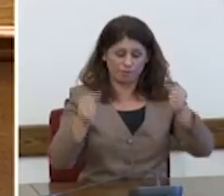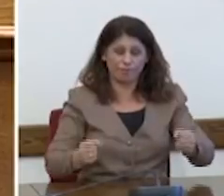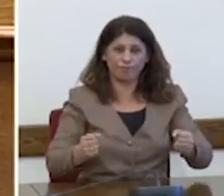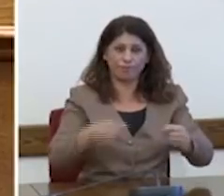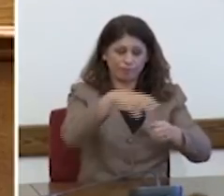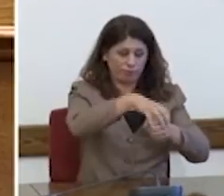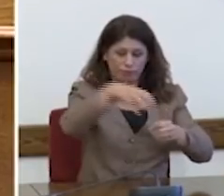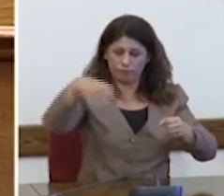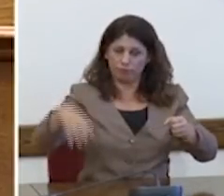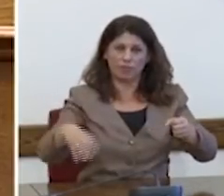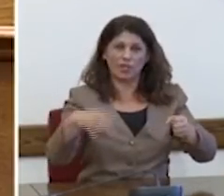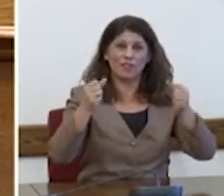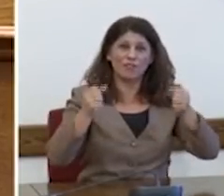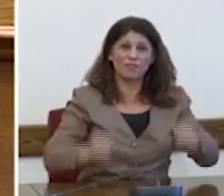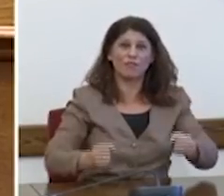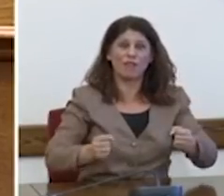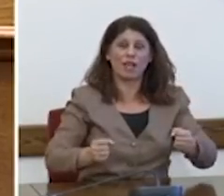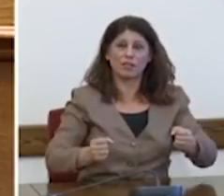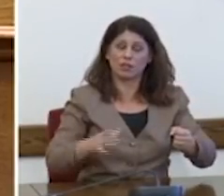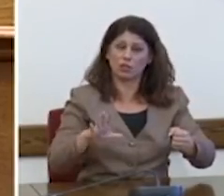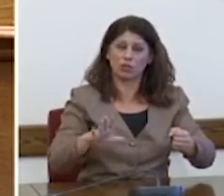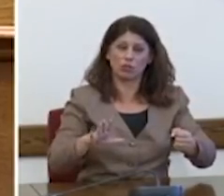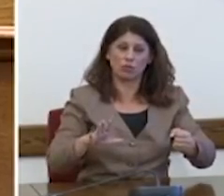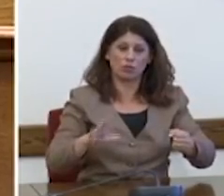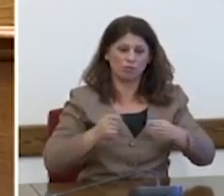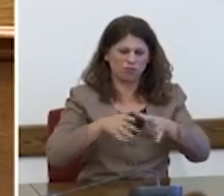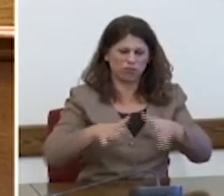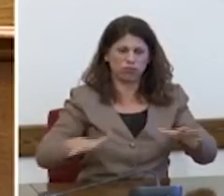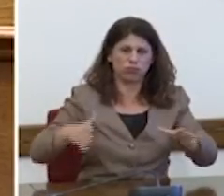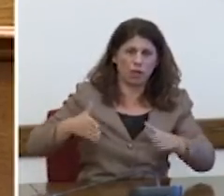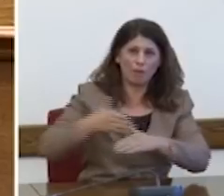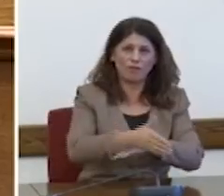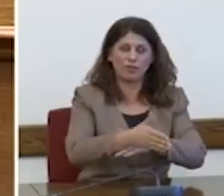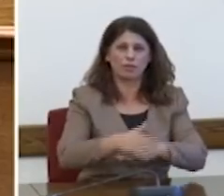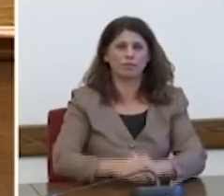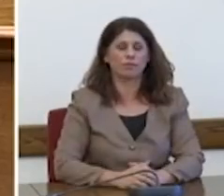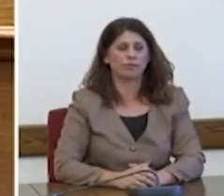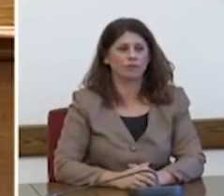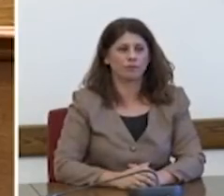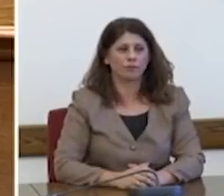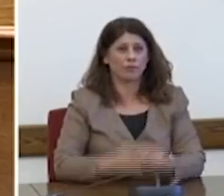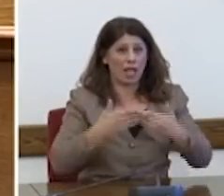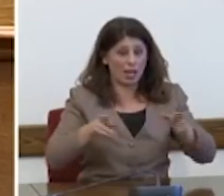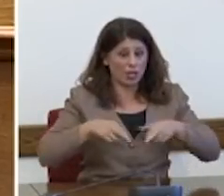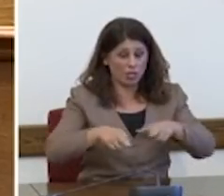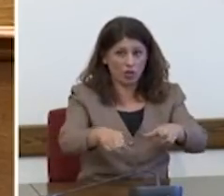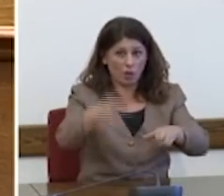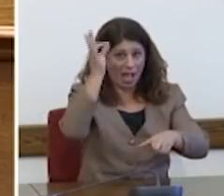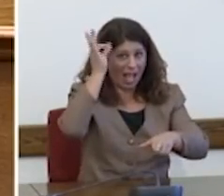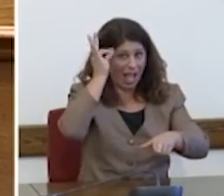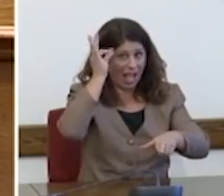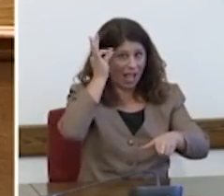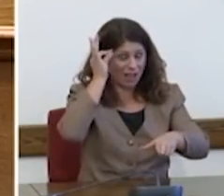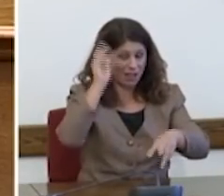βασικούς πυλώνες υπεριαλιστικών επεμβάσεων. Ανοίγει το δρόμο σε γαλλικές στρατιωτικές βάσεις και υποδομές στην